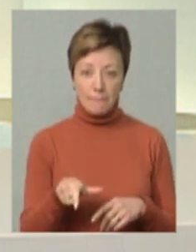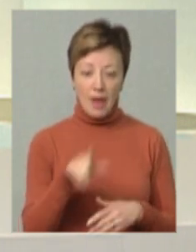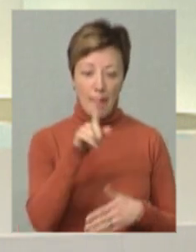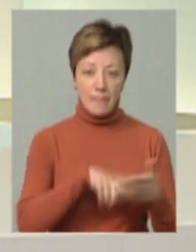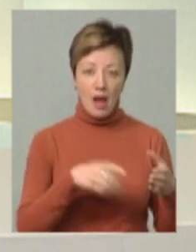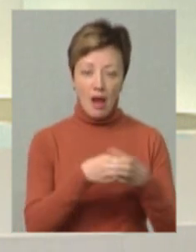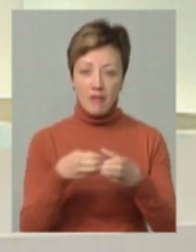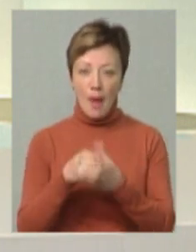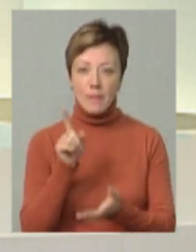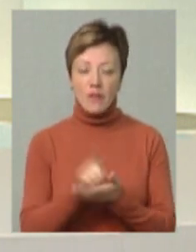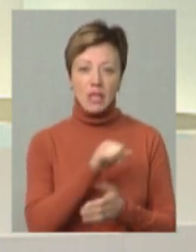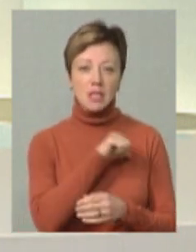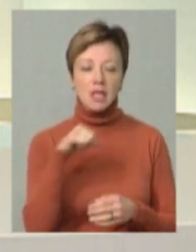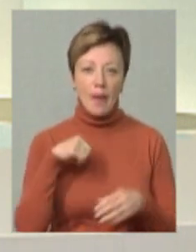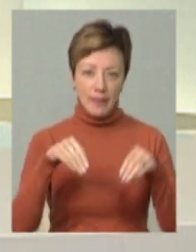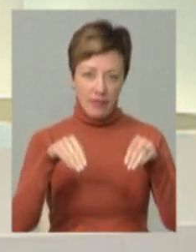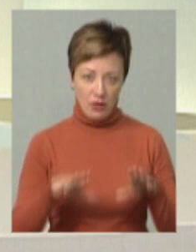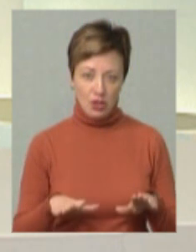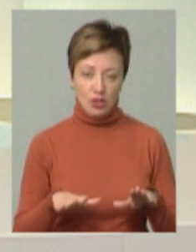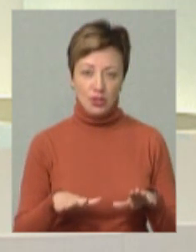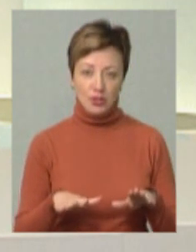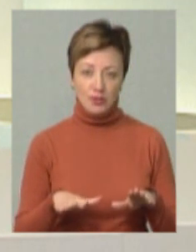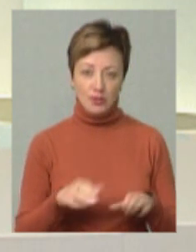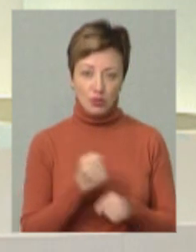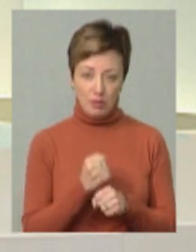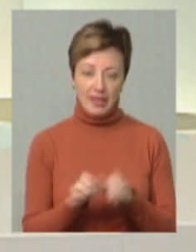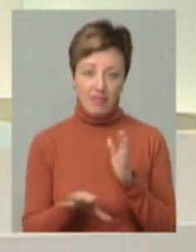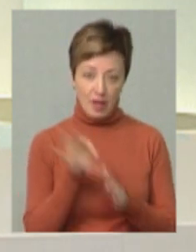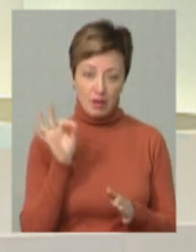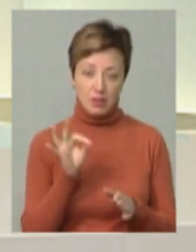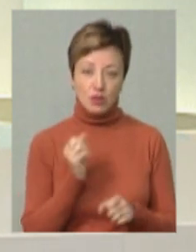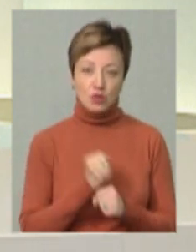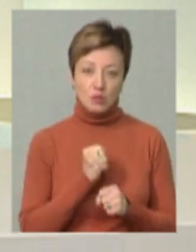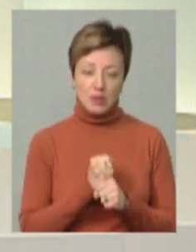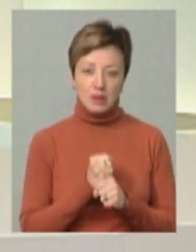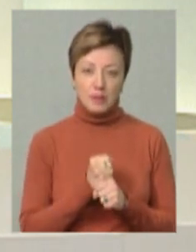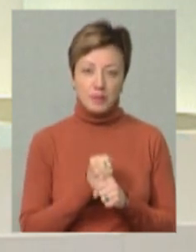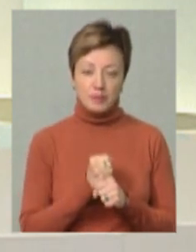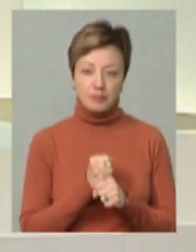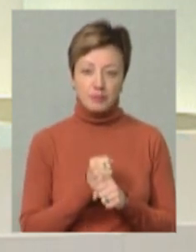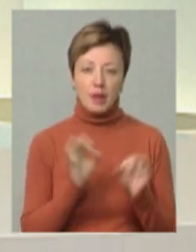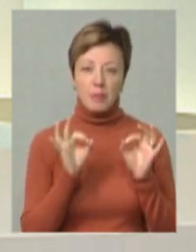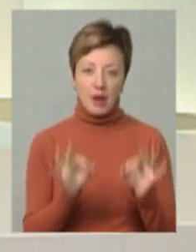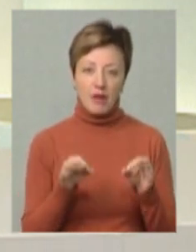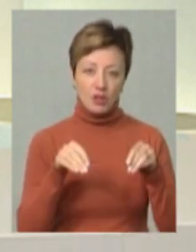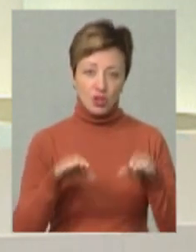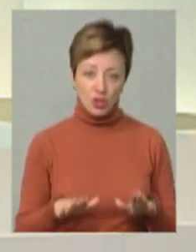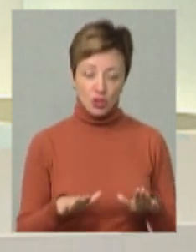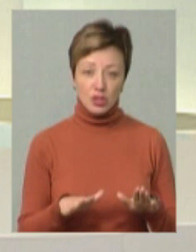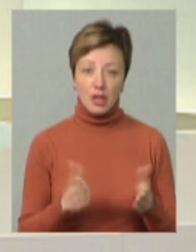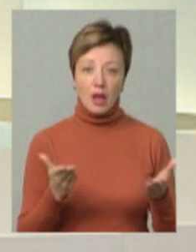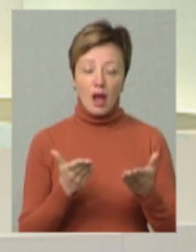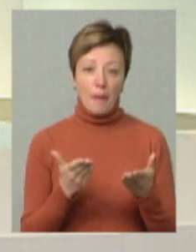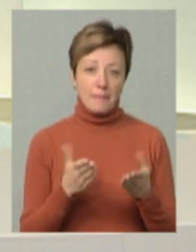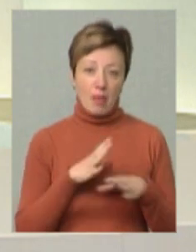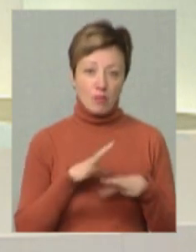чи громади повинні самі зробити цей вибір і зробити, я думаю, правильне рішення, яке би